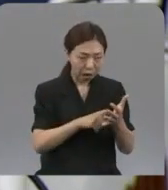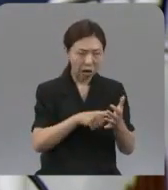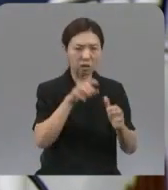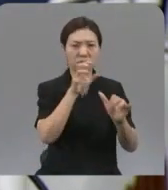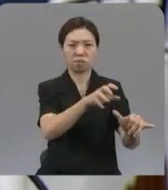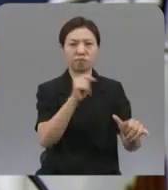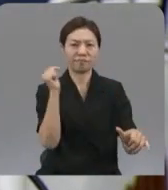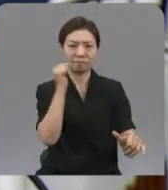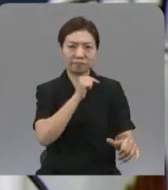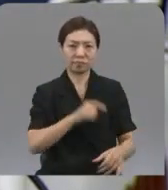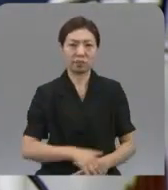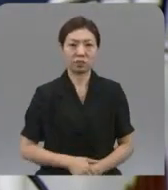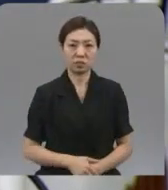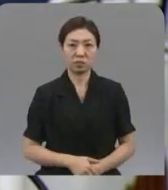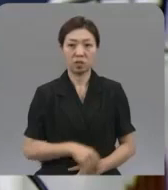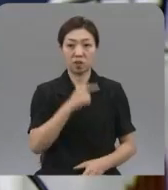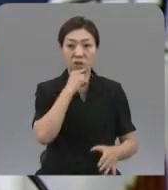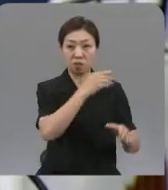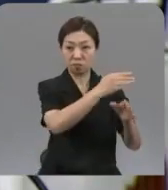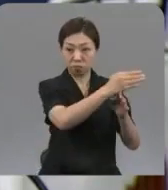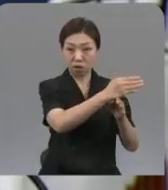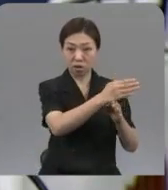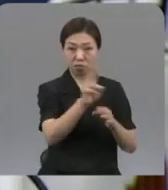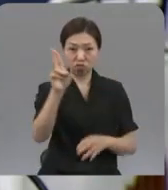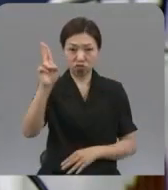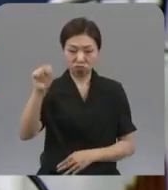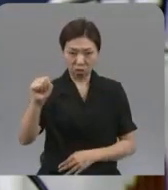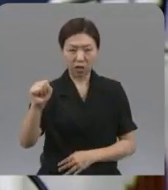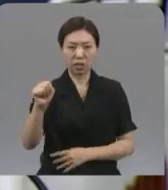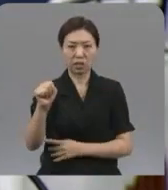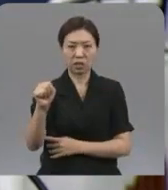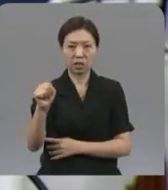采取行动时，我们将会毫不犹豫地予以制裁。